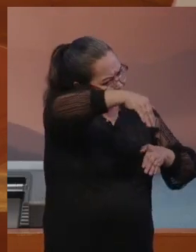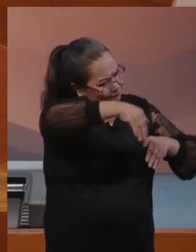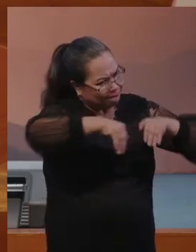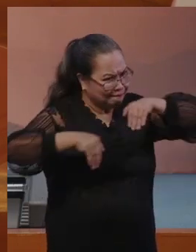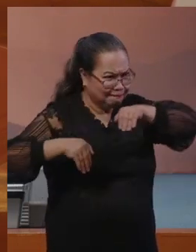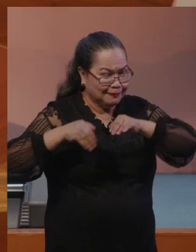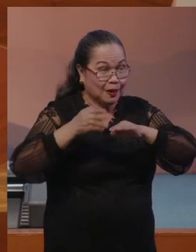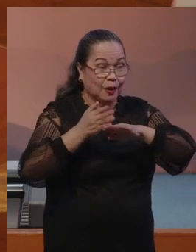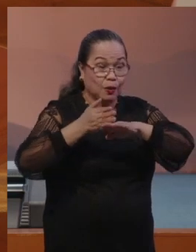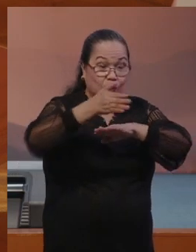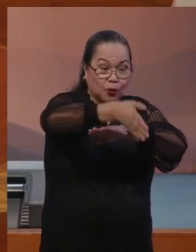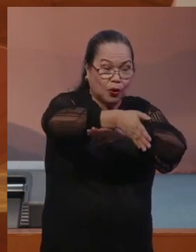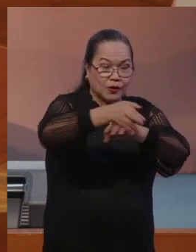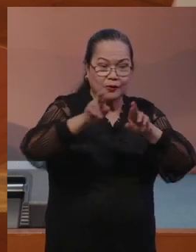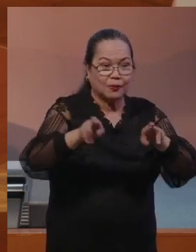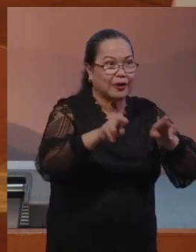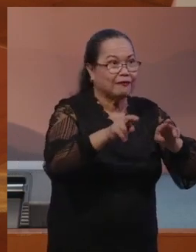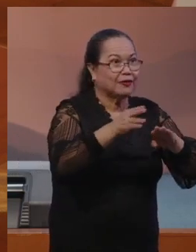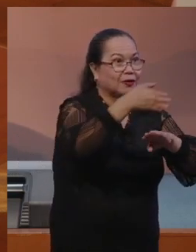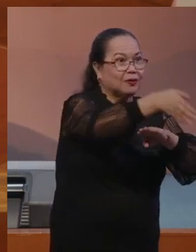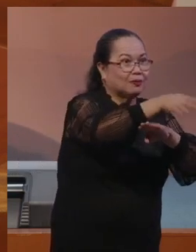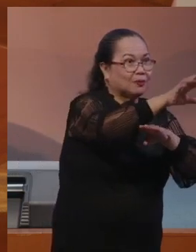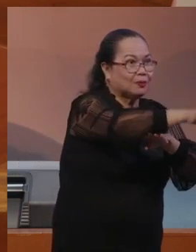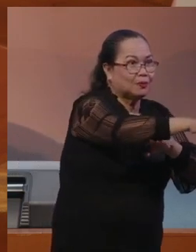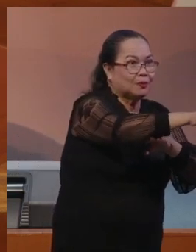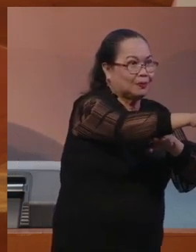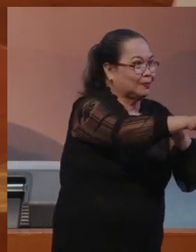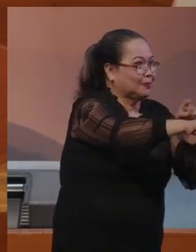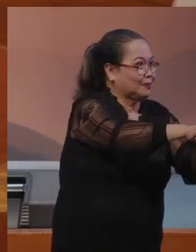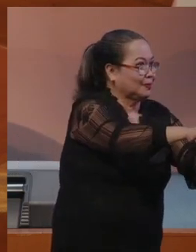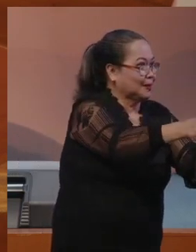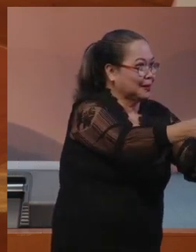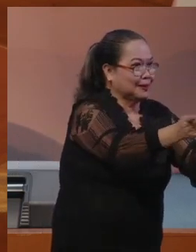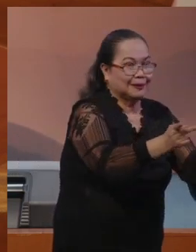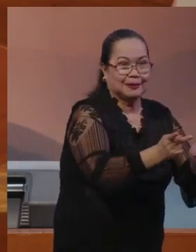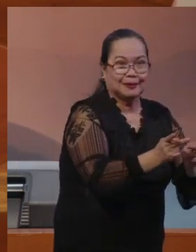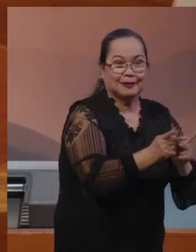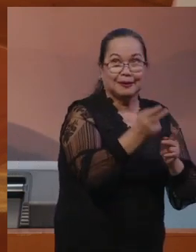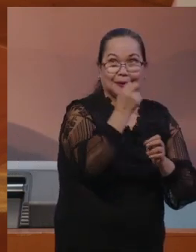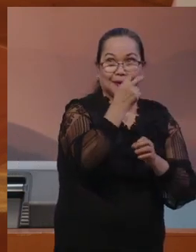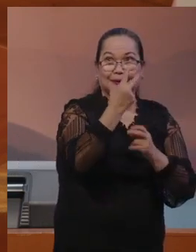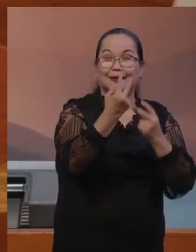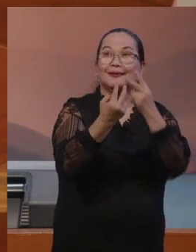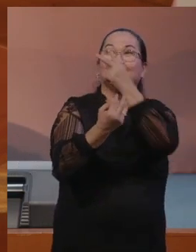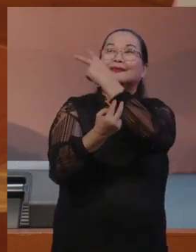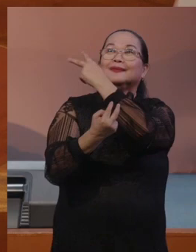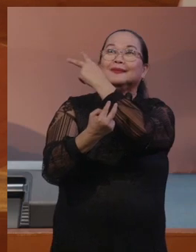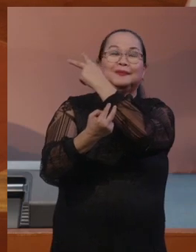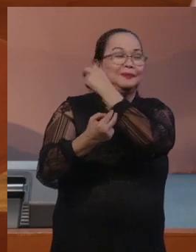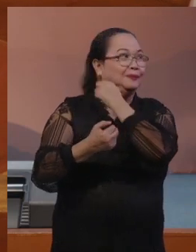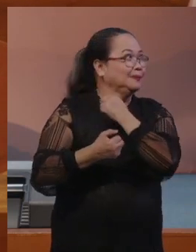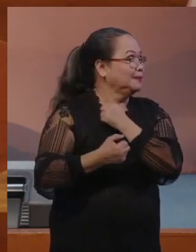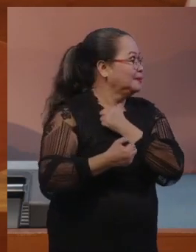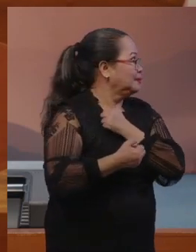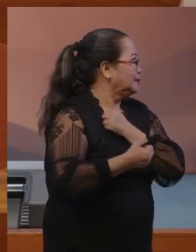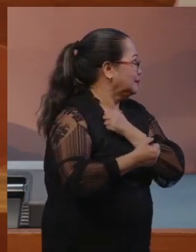nila, binaybay nila ang Jordan. No? Alam niyo po, kung nakikita niyo po itong nasa likod ko,